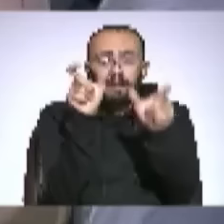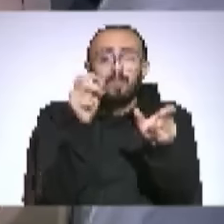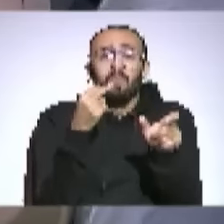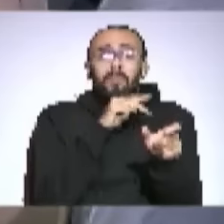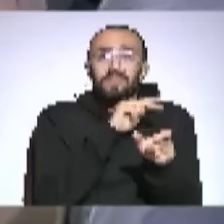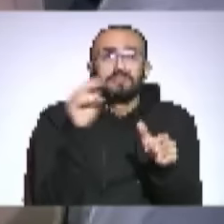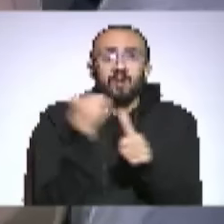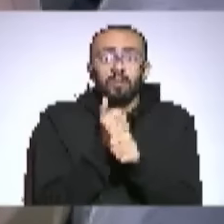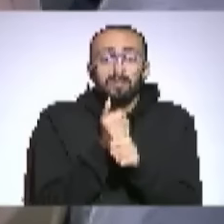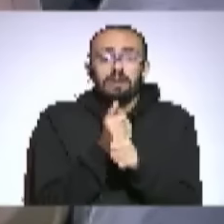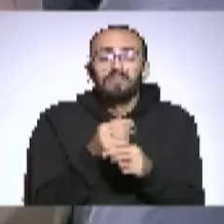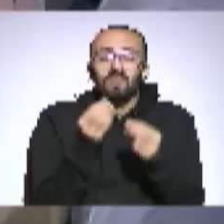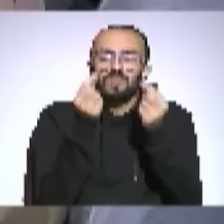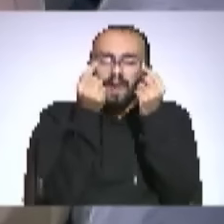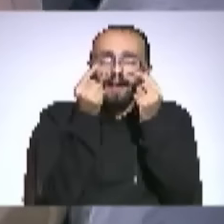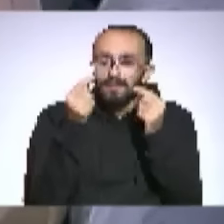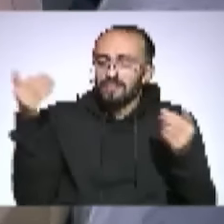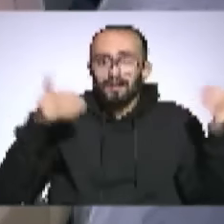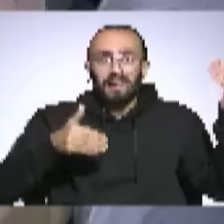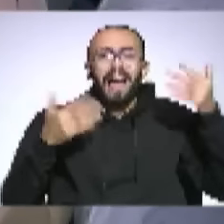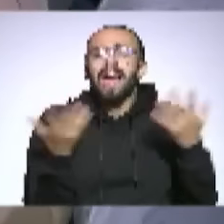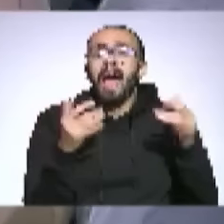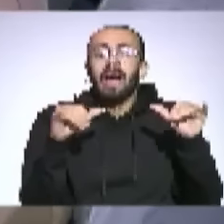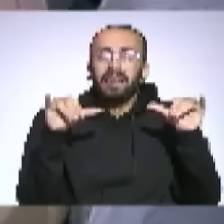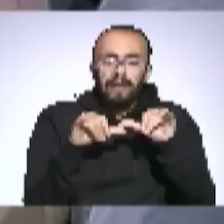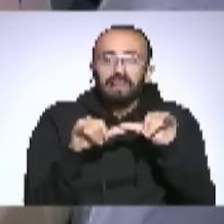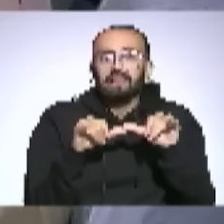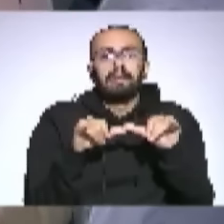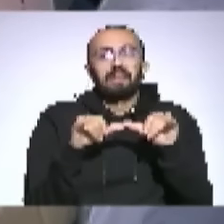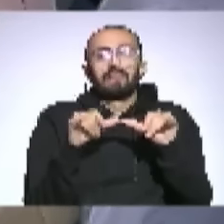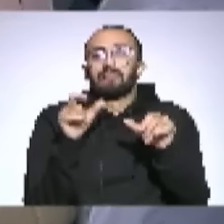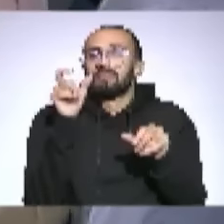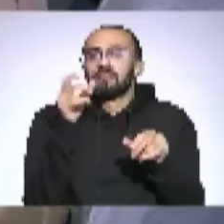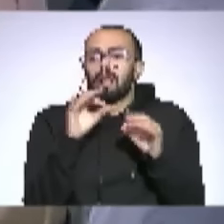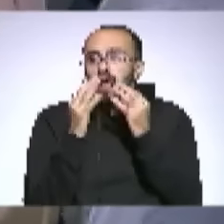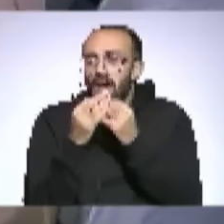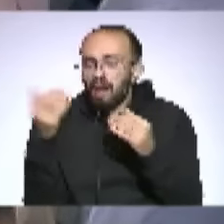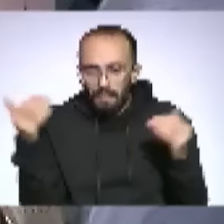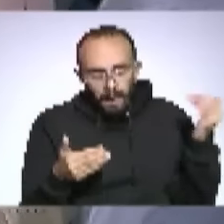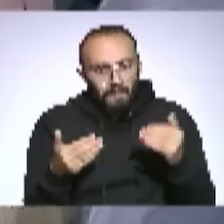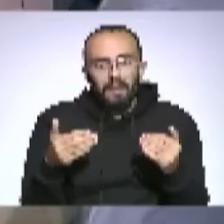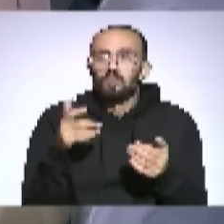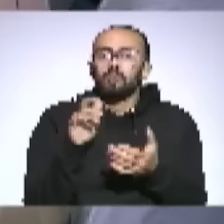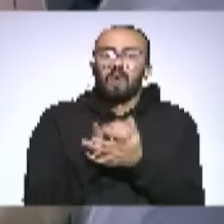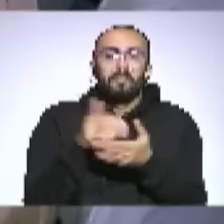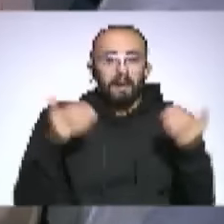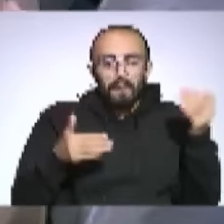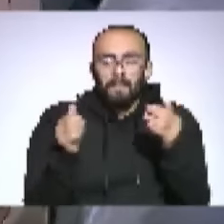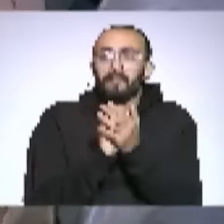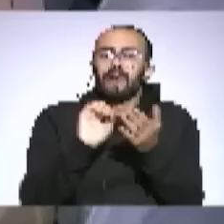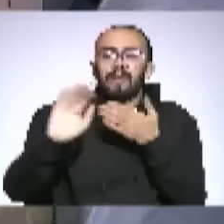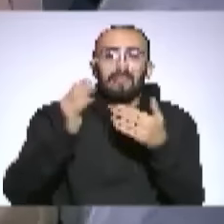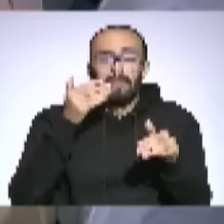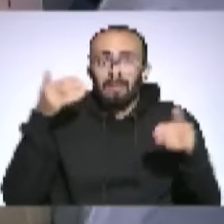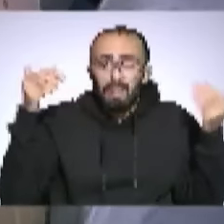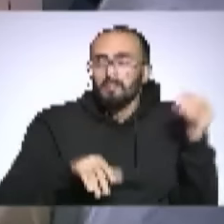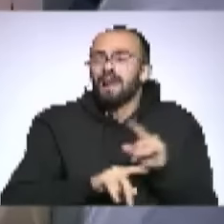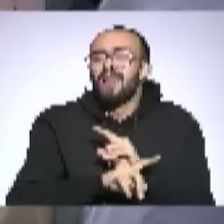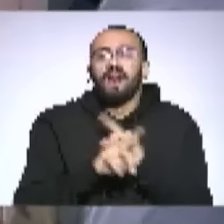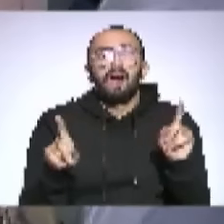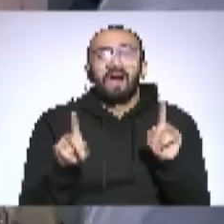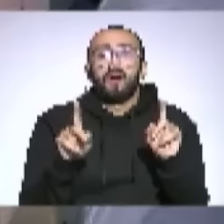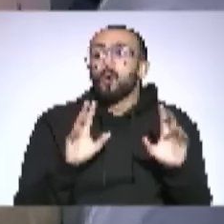ارجوكم ما تخلوش طرف ال يدخل ما بينكم سواء بقى كانوا من الاهل او الاصدقاء او الجيران او السوشيال ميديا بلاش